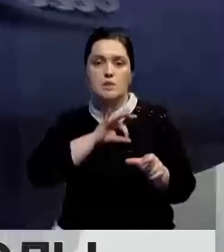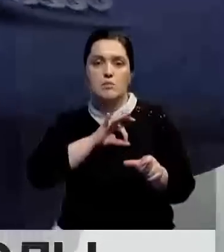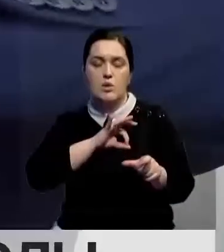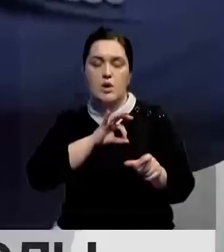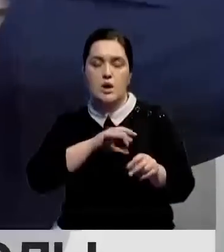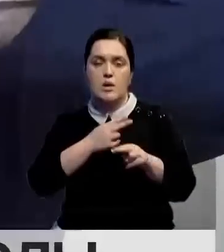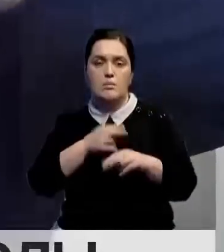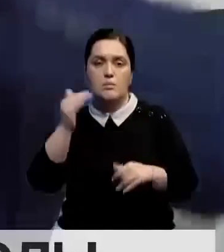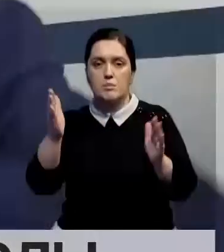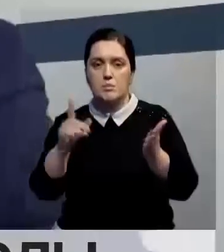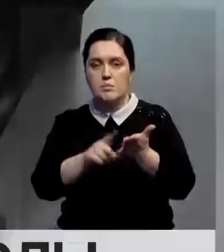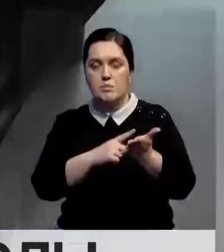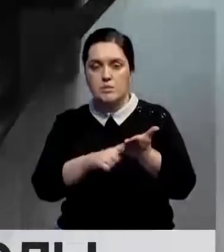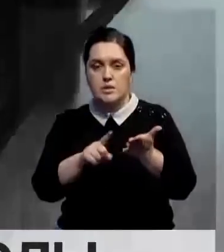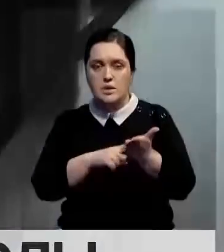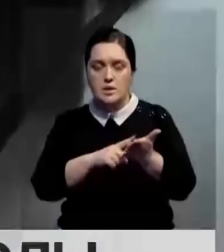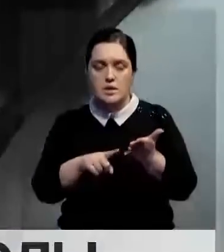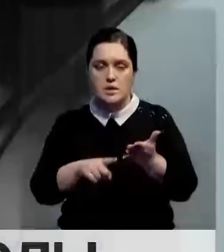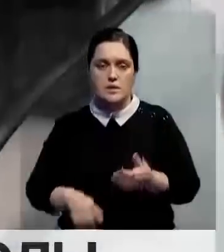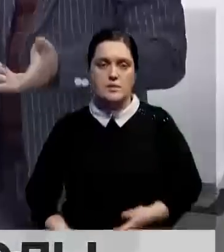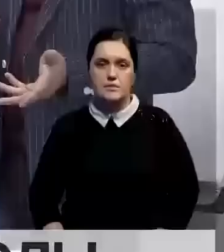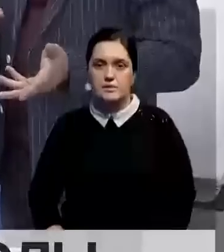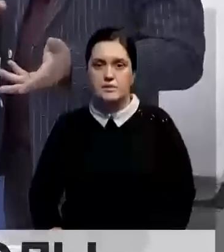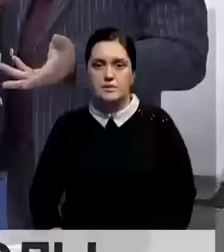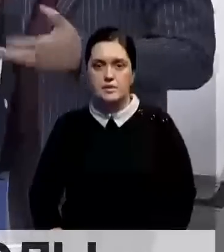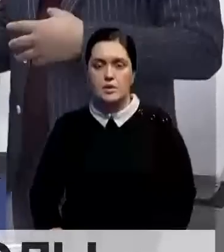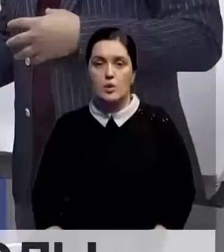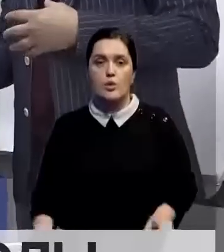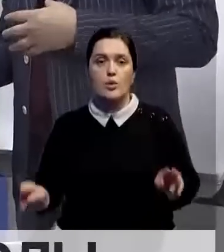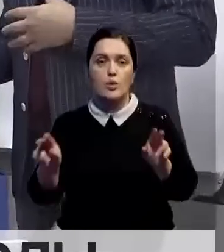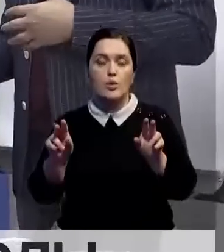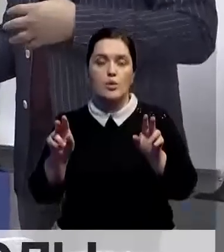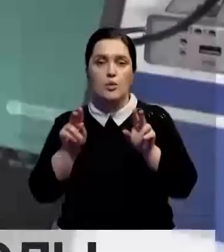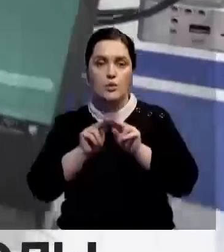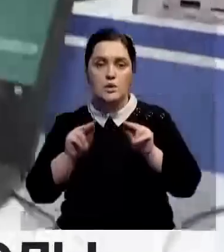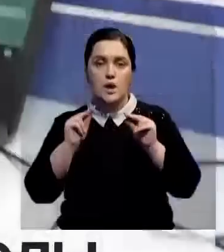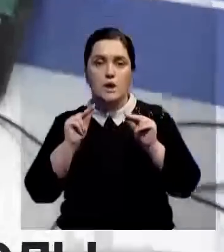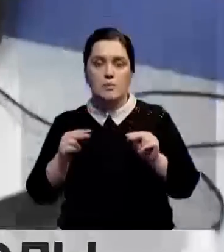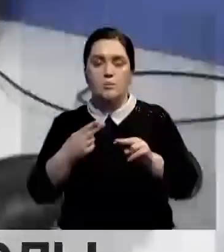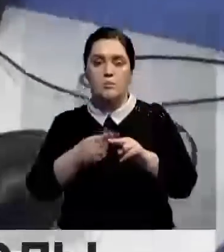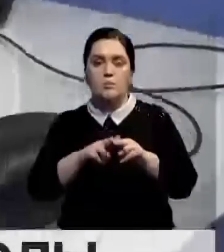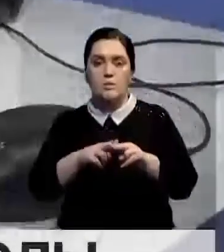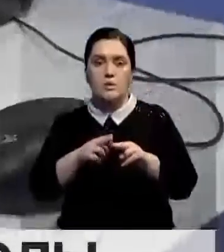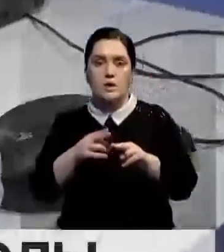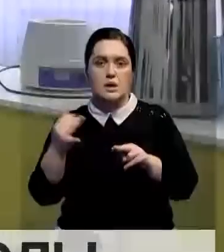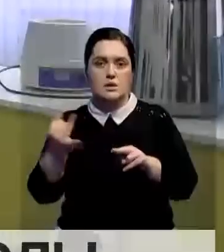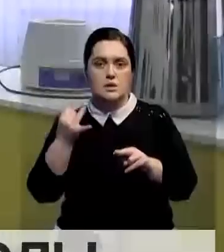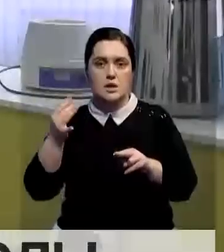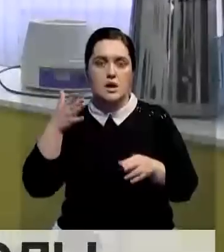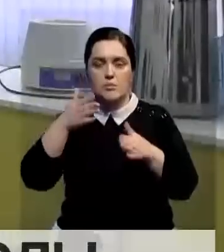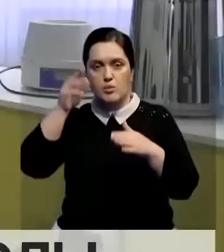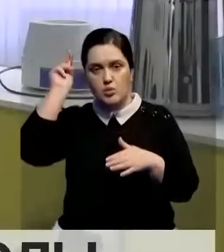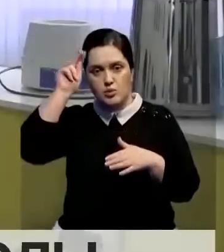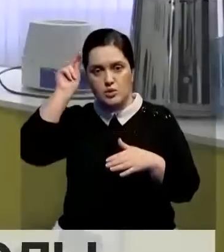интерактивных панелей, новых приборов и демонстрационных материалов. Учителя признаются, все это значительно повысило интерес к учебе.